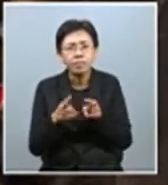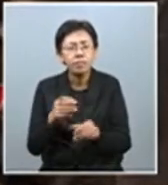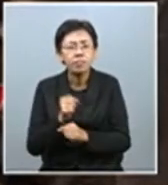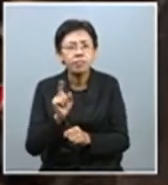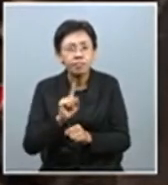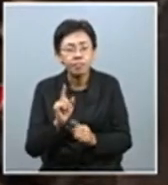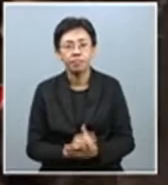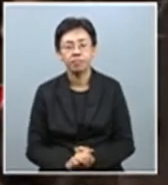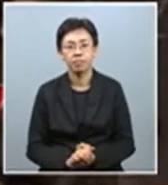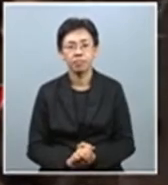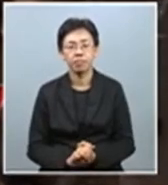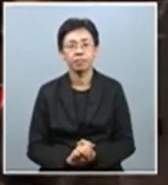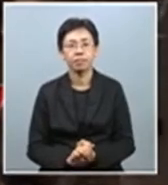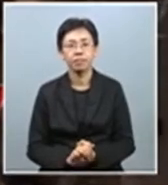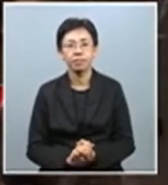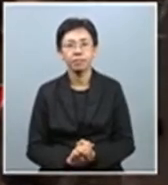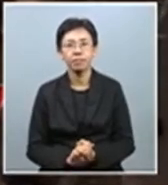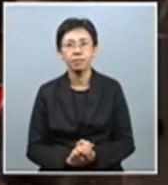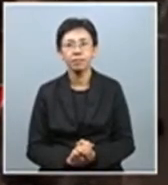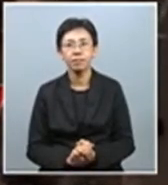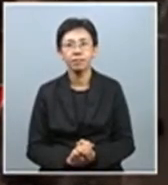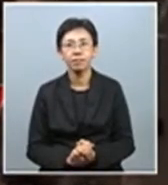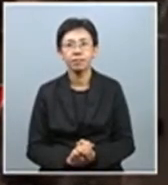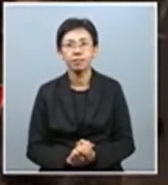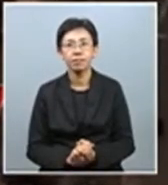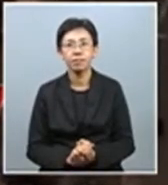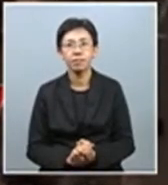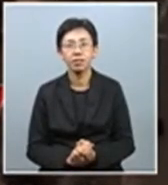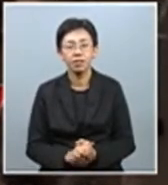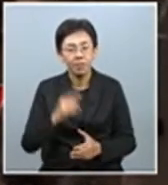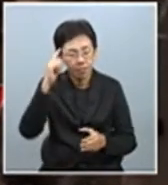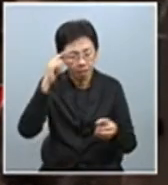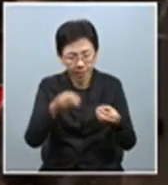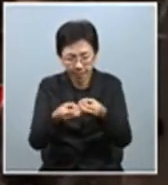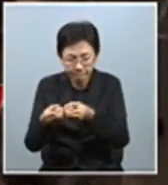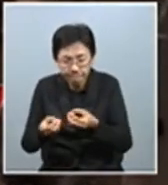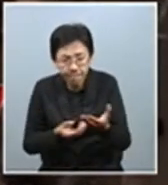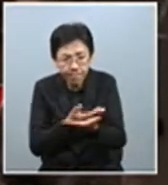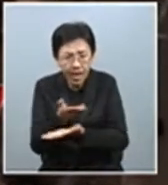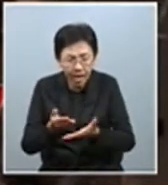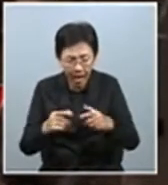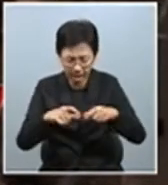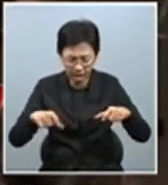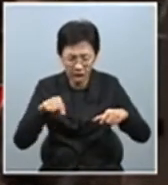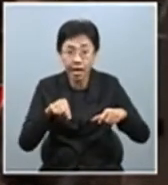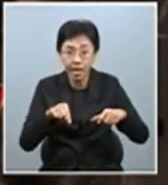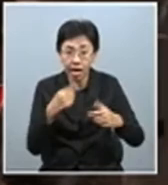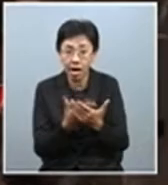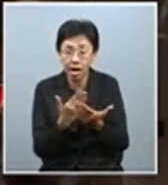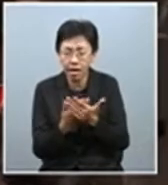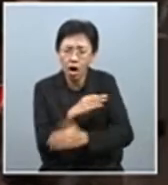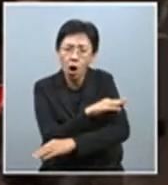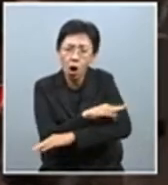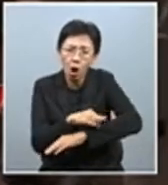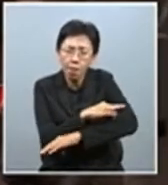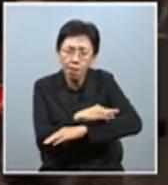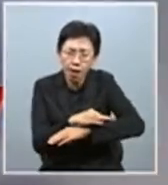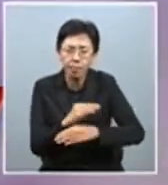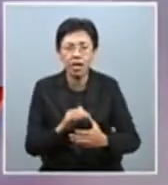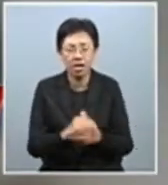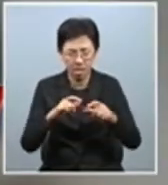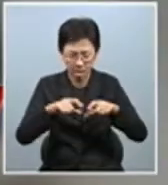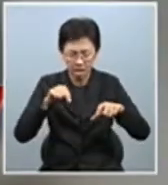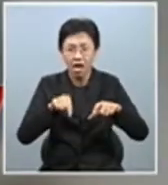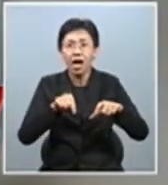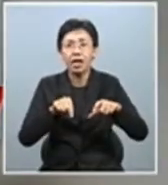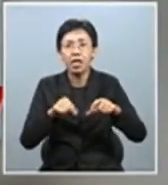ค่ะก็จะต้องมาระดมความคิดกันนะคะว่าในการออกแบบเนี่ยในแต่ละแบบในแต่ละช